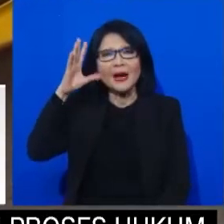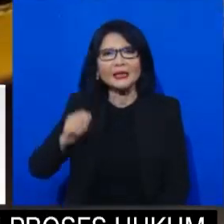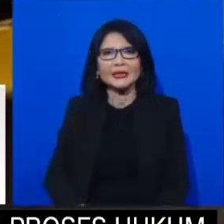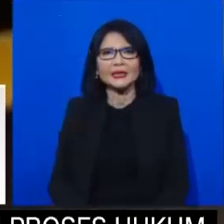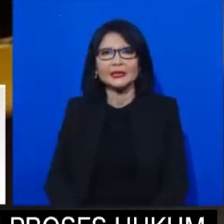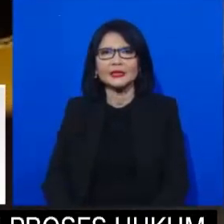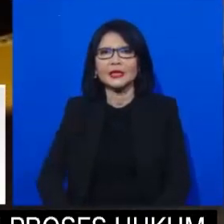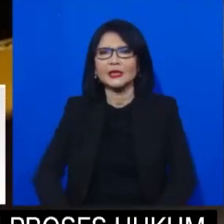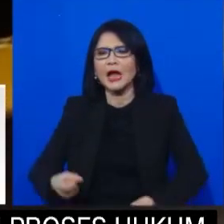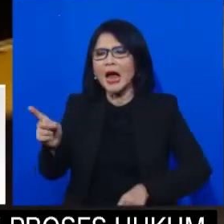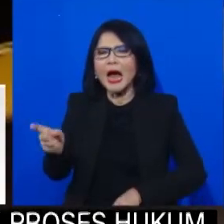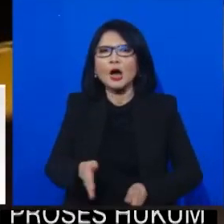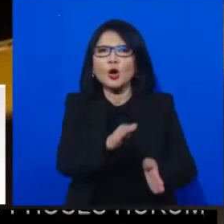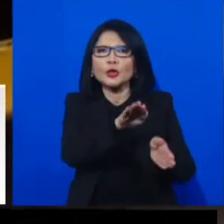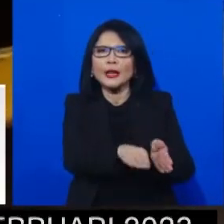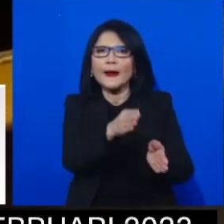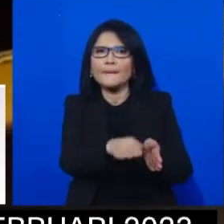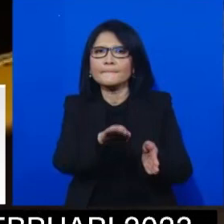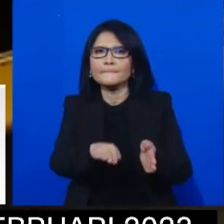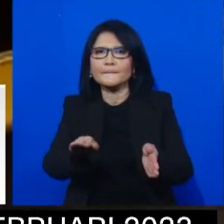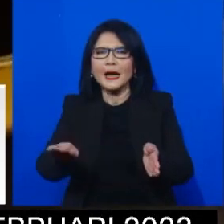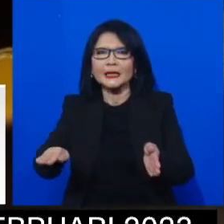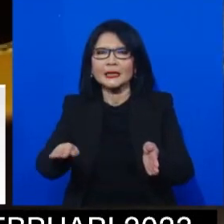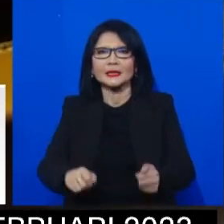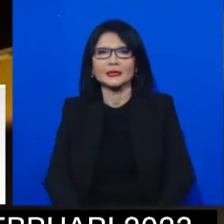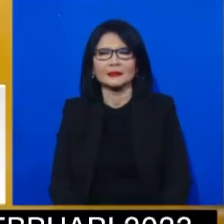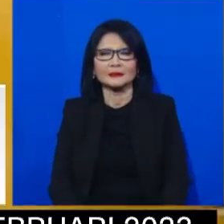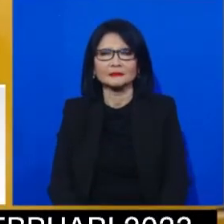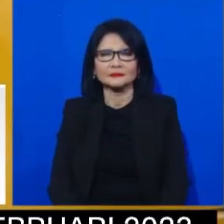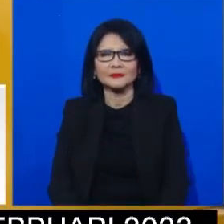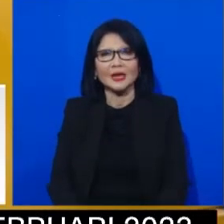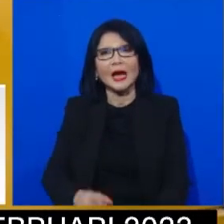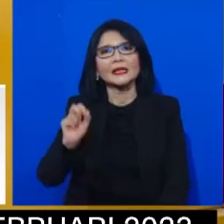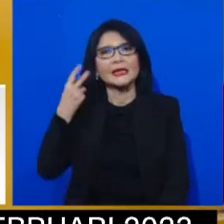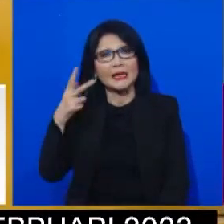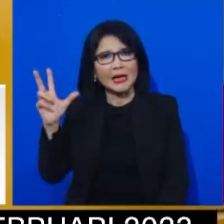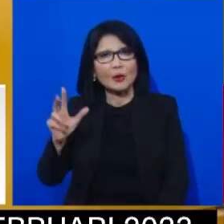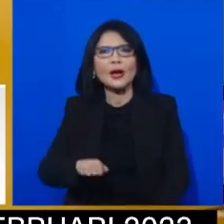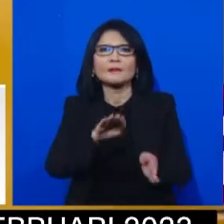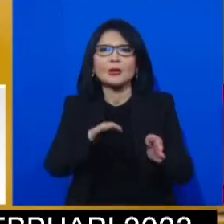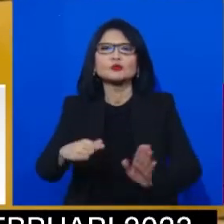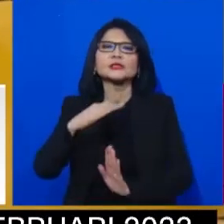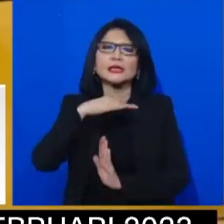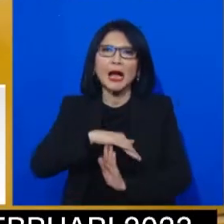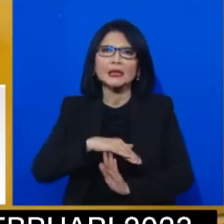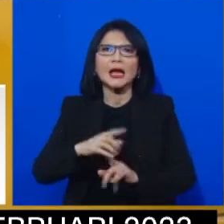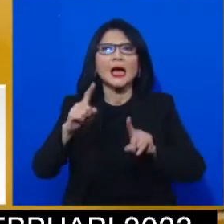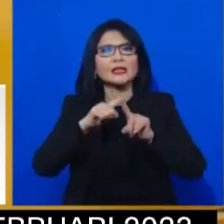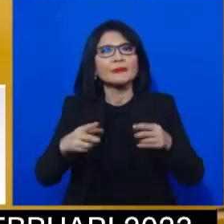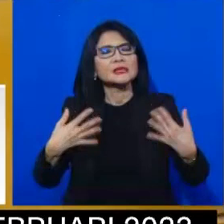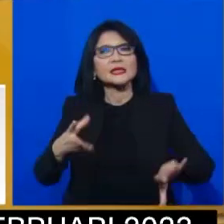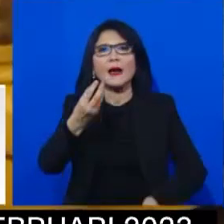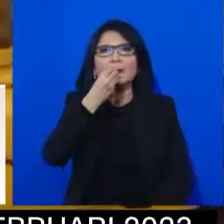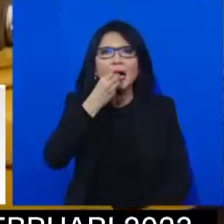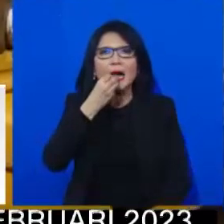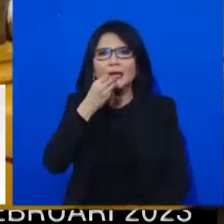memarkirkan angkotnya di pinggir jalan bersama angkot lainnya di wilayah Rawagabus, Kecamatan Karawang Barat untuk istirahat. Namun setelah selesai makan,